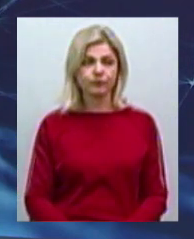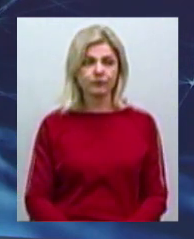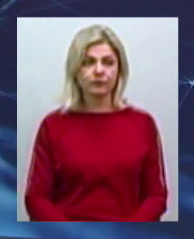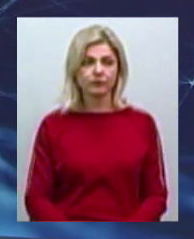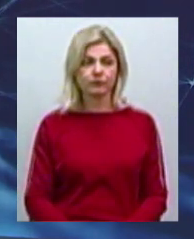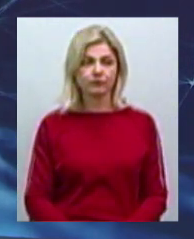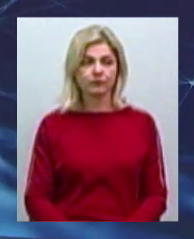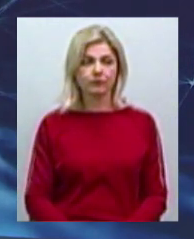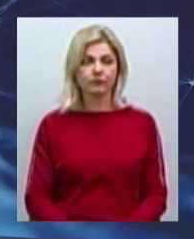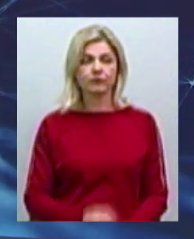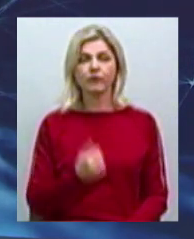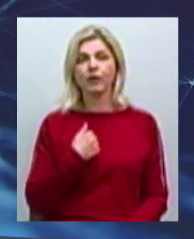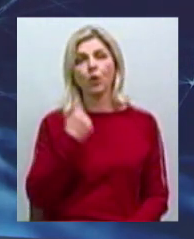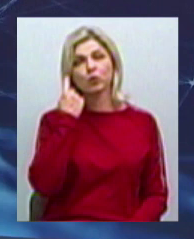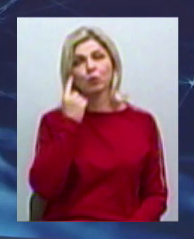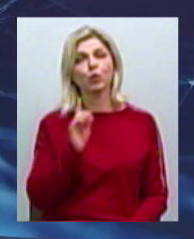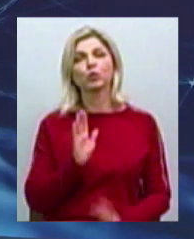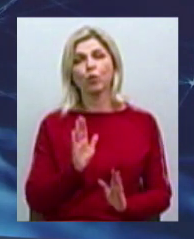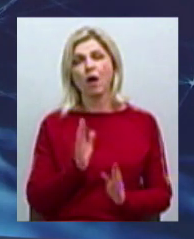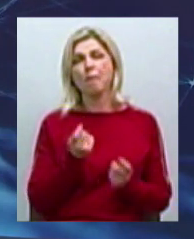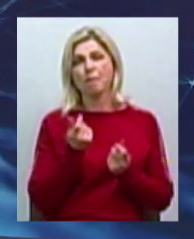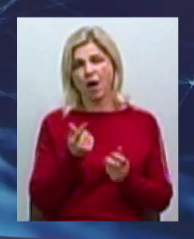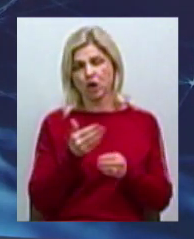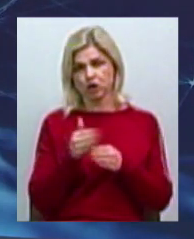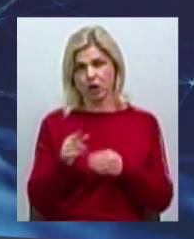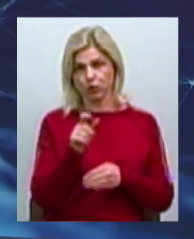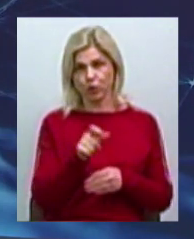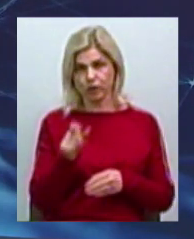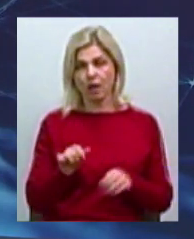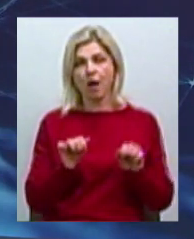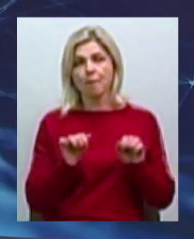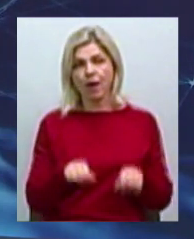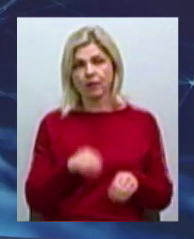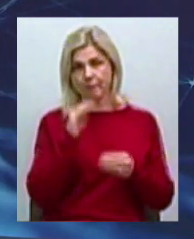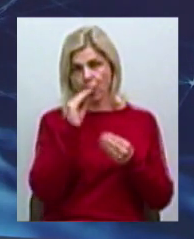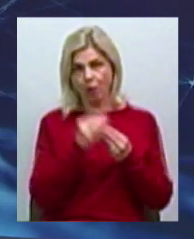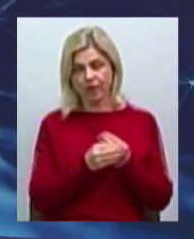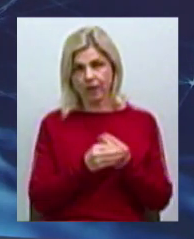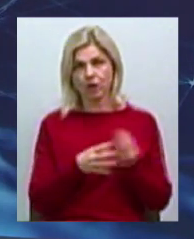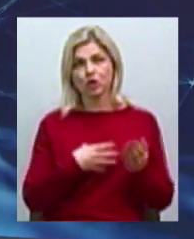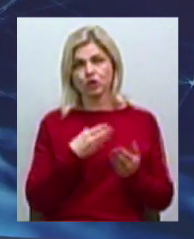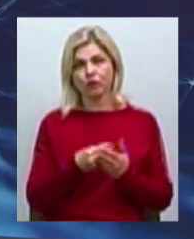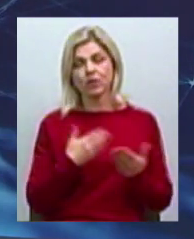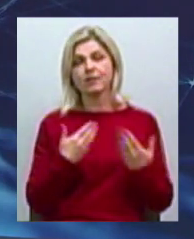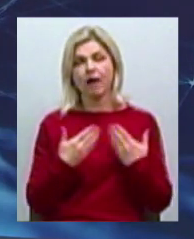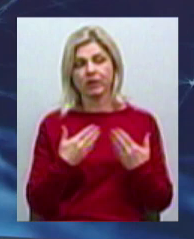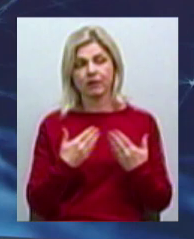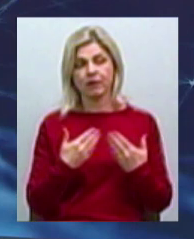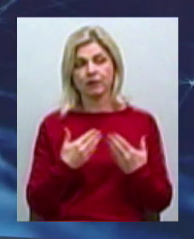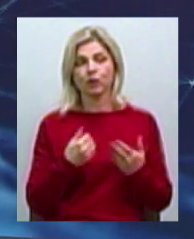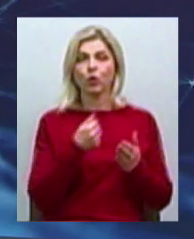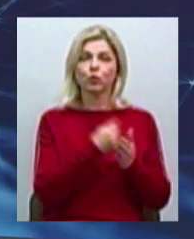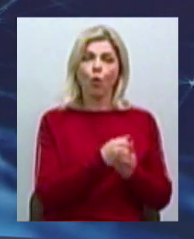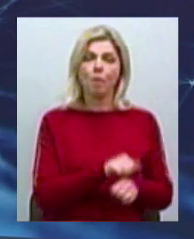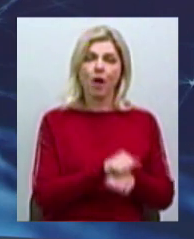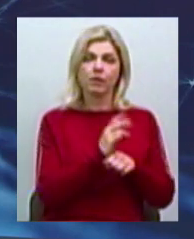Я так думаю, що лише незначна частина людей змогла приховати своє ставлення чи до